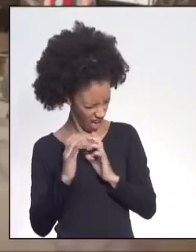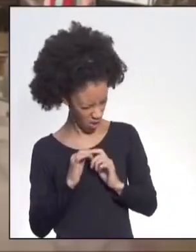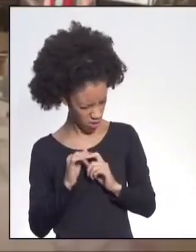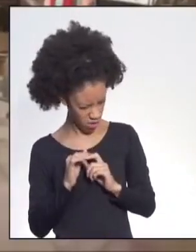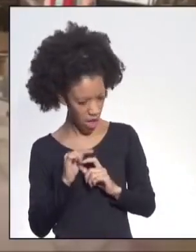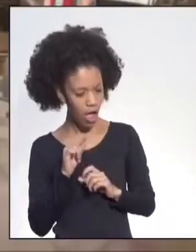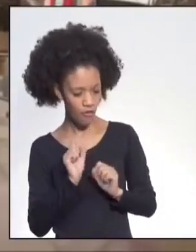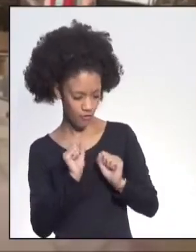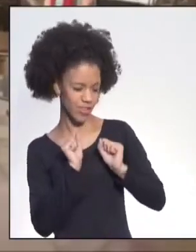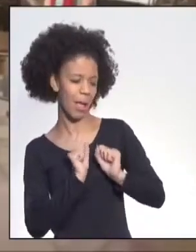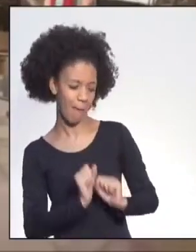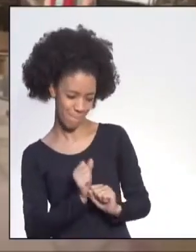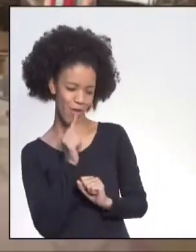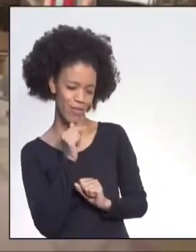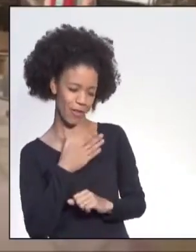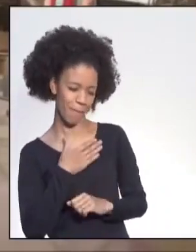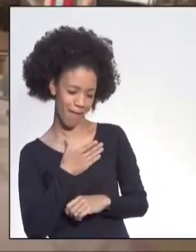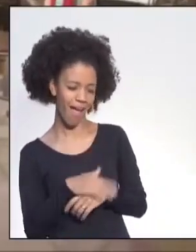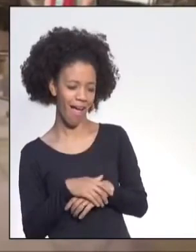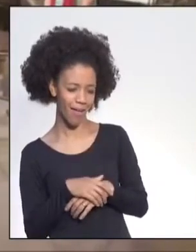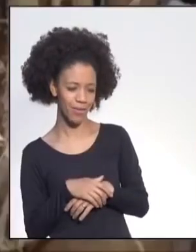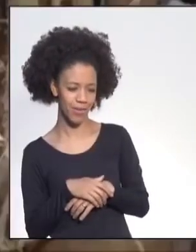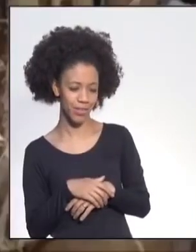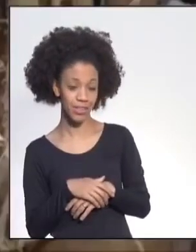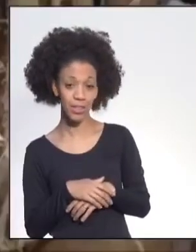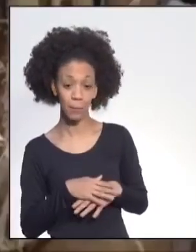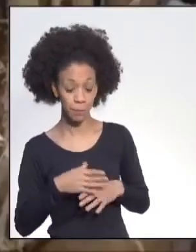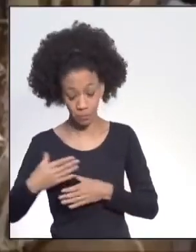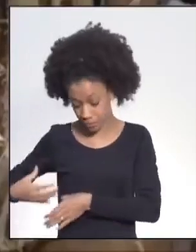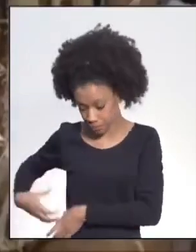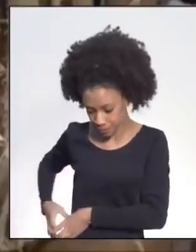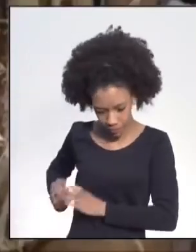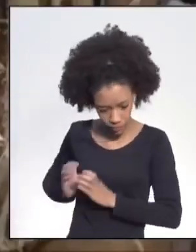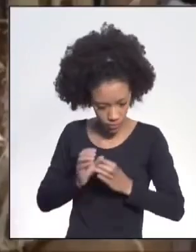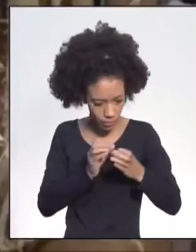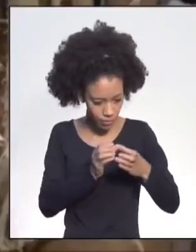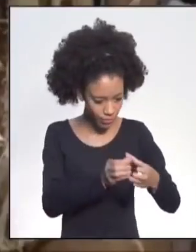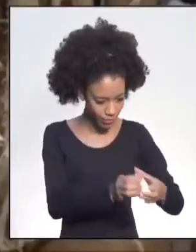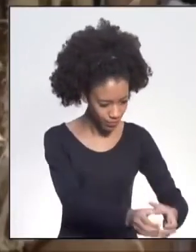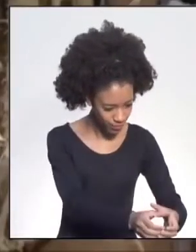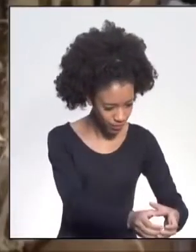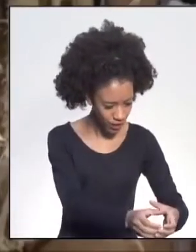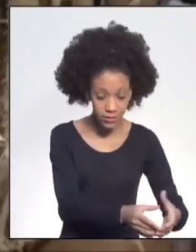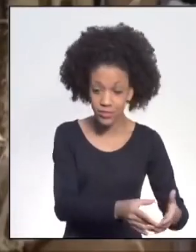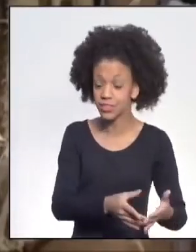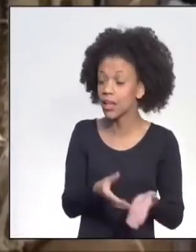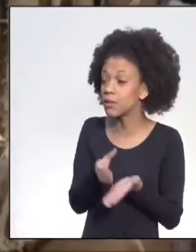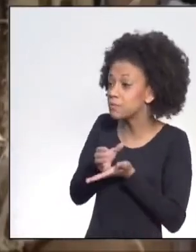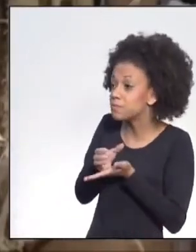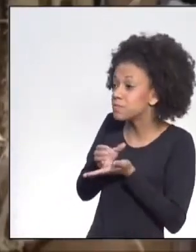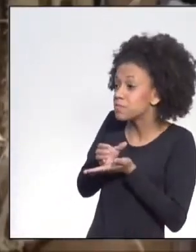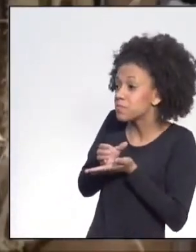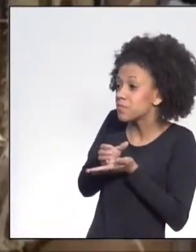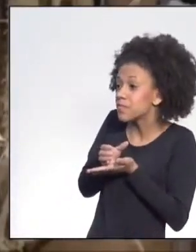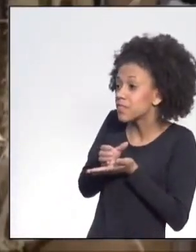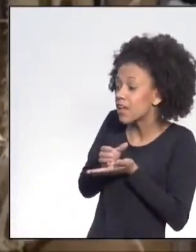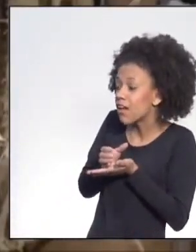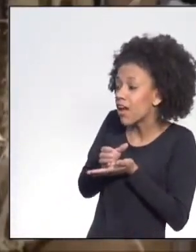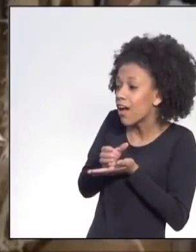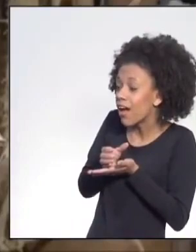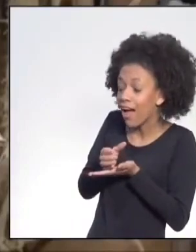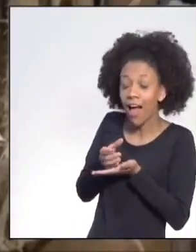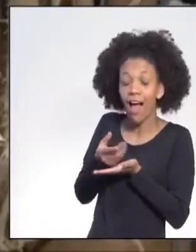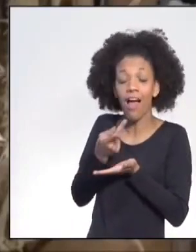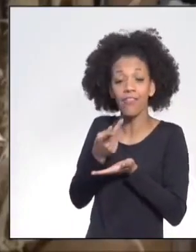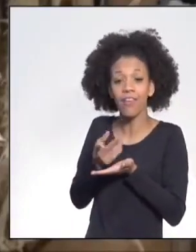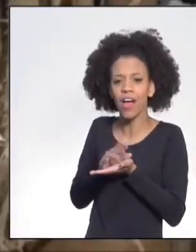pode beber a minha água. Et le voyageur donna de l'eau à boire à la E o cause. viajante deu a sua água para a causa beber. Et la cause lui dit, E a causa disse: vous pouvez m'expliquer